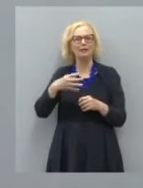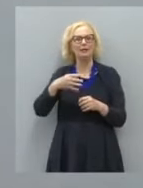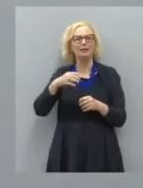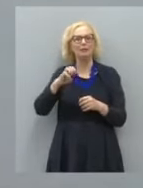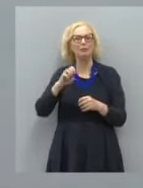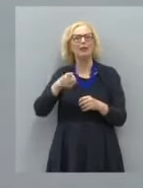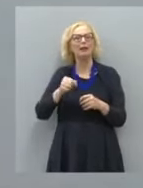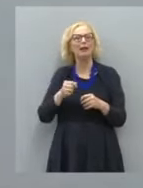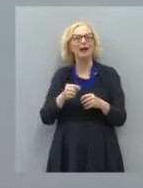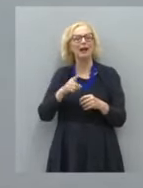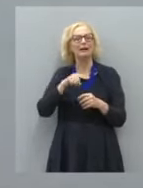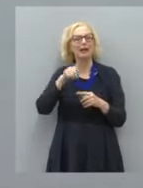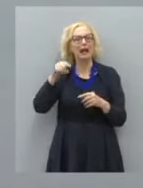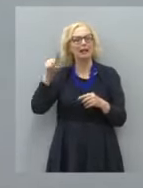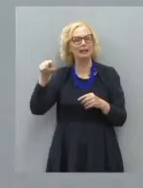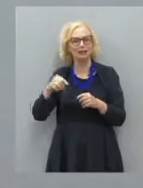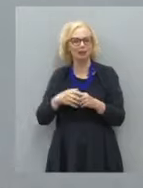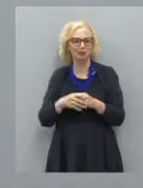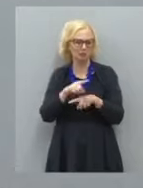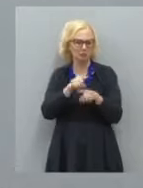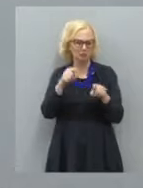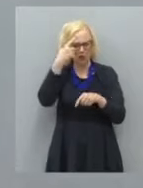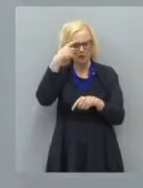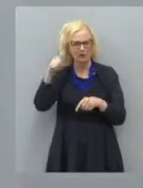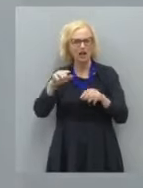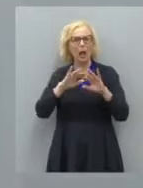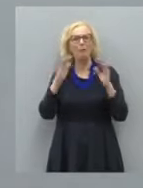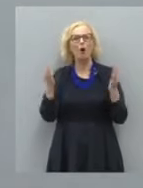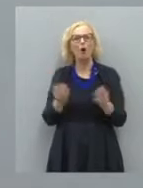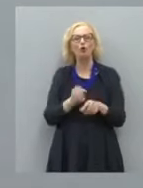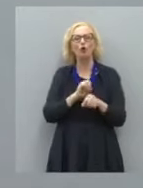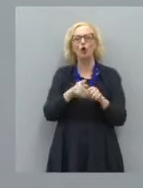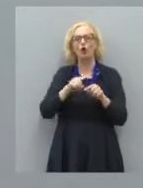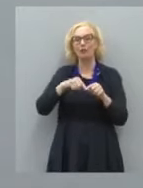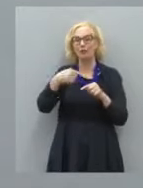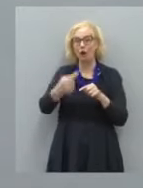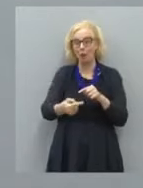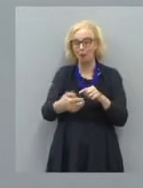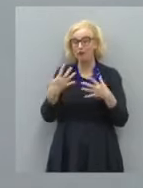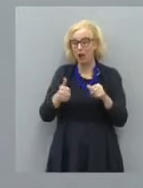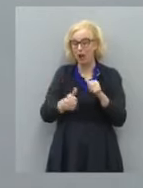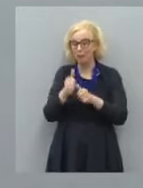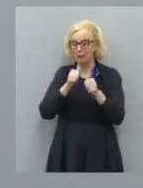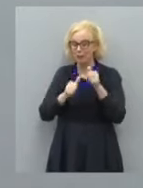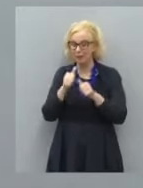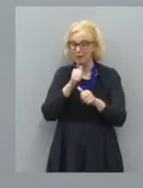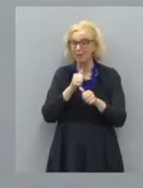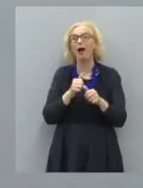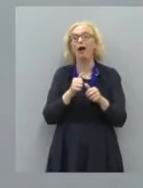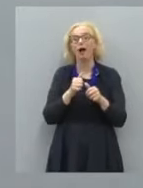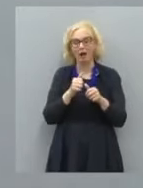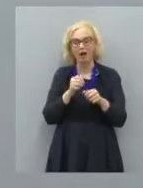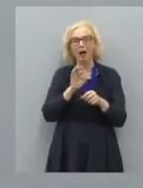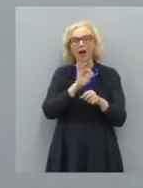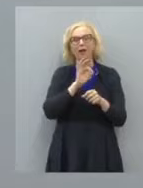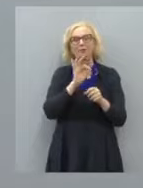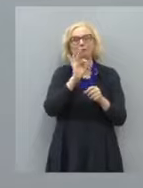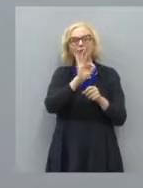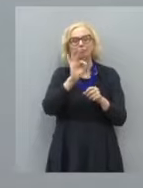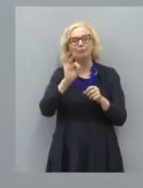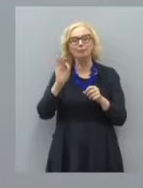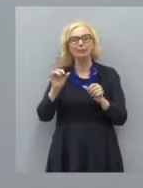che il mondo dopo cofide cambiato già prima del compito alcuni alcuni elementi